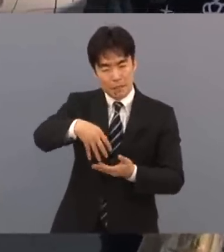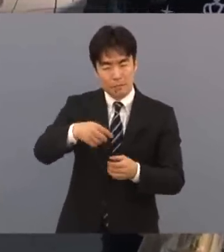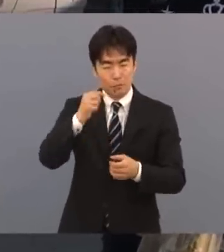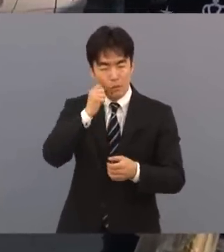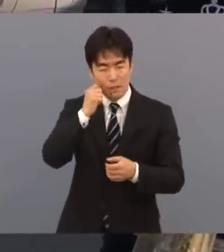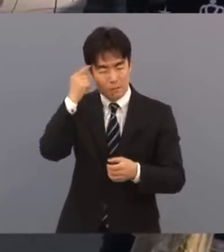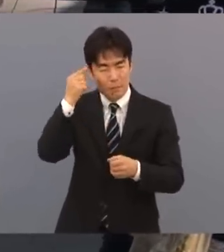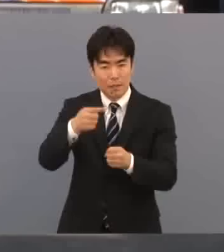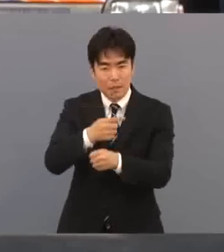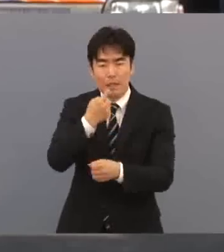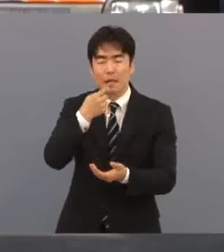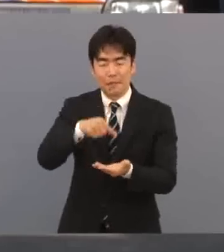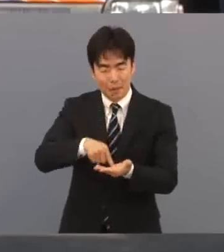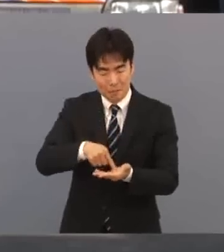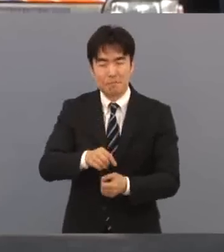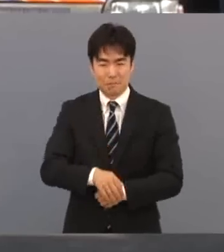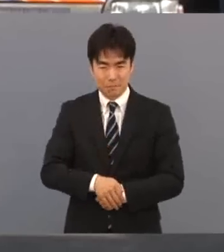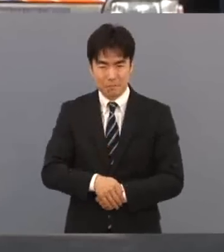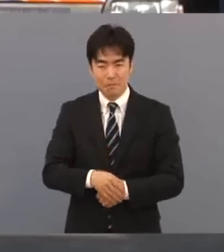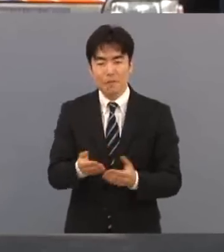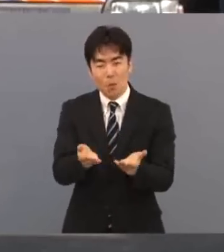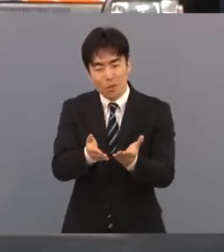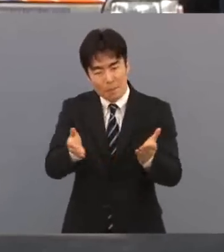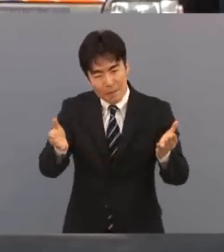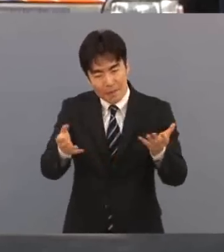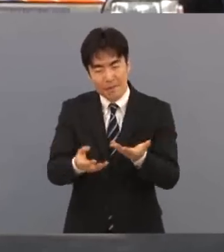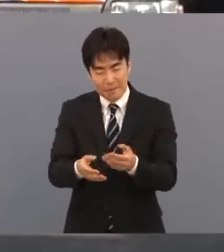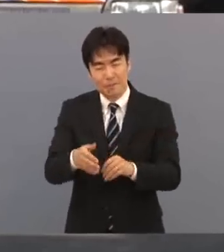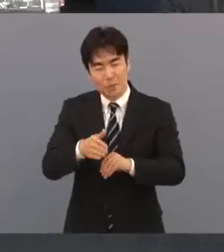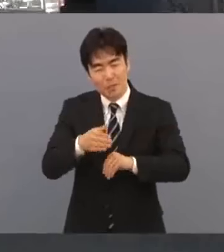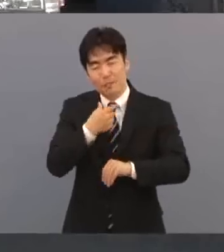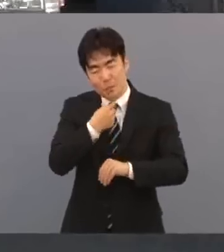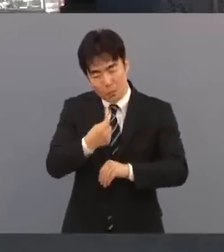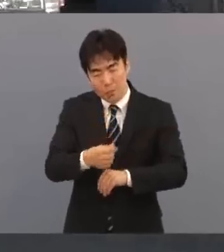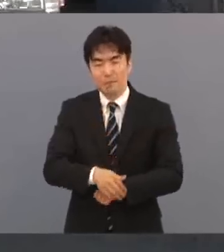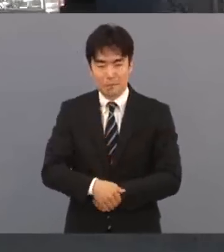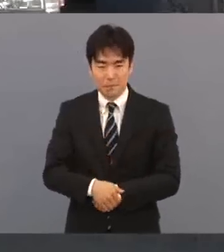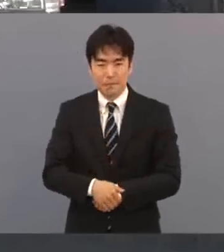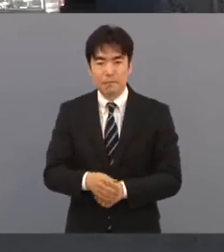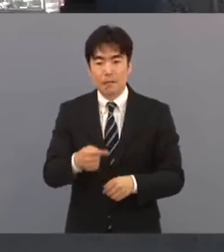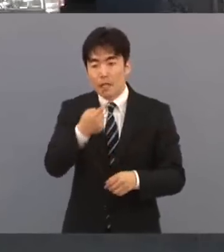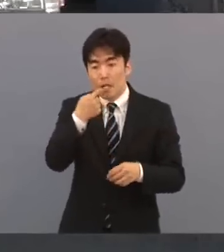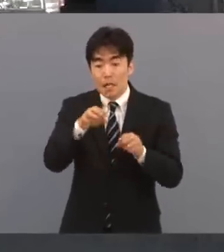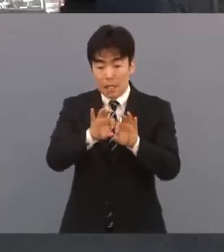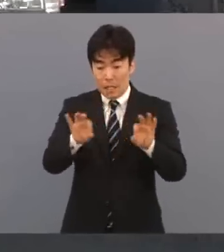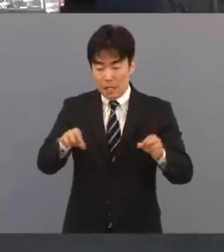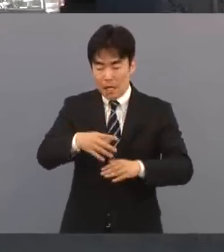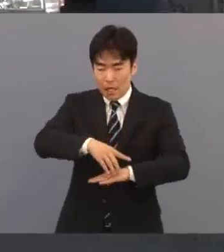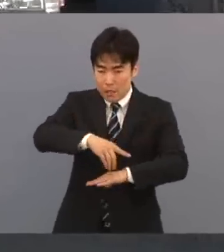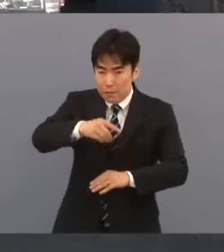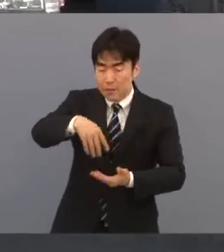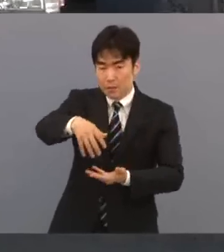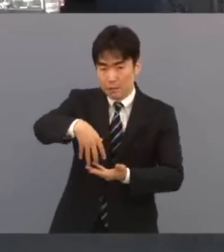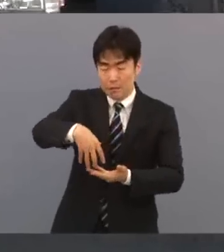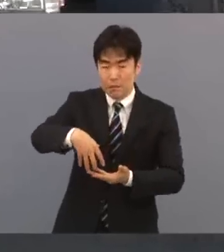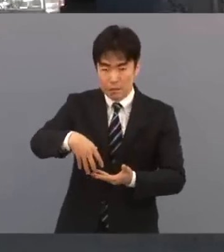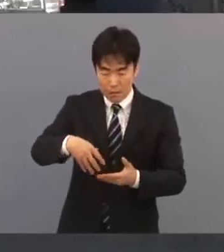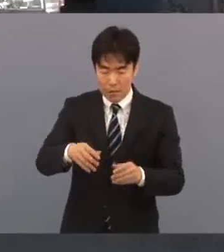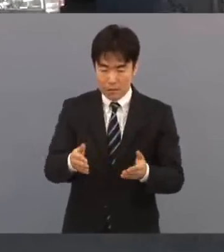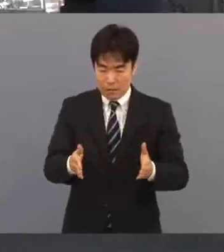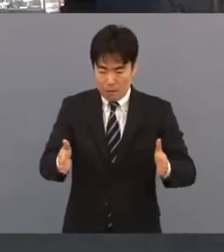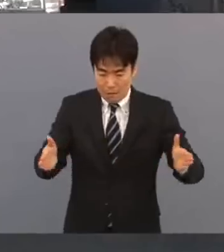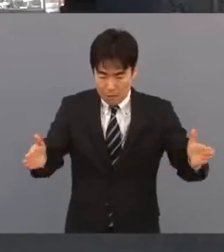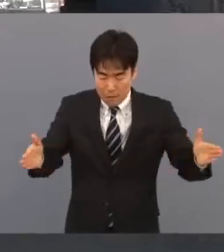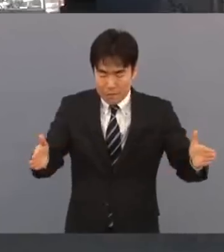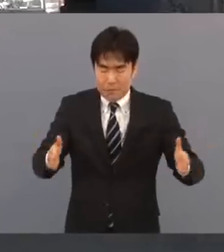簡単でした。鍋にして食べたいです。 ネギ初めて取ったんでこんなに長いとは思